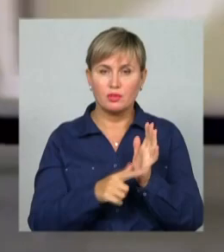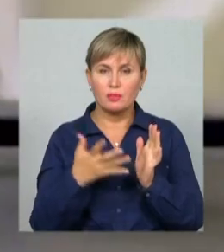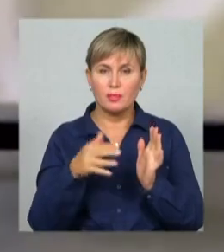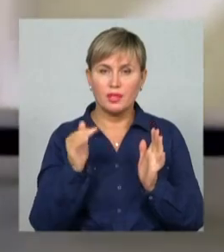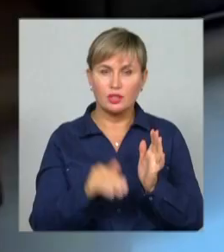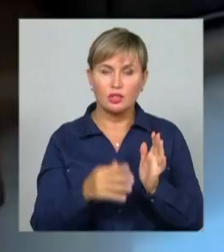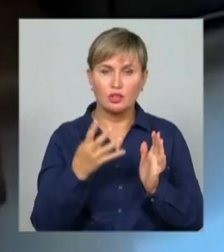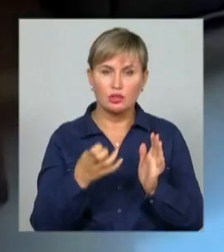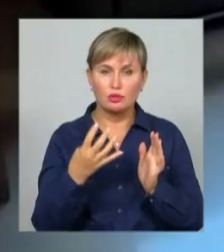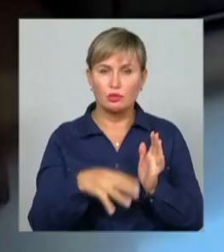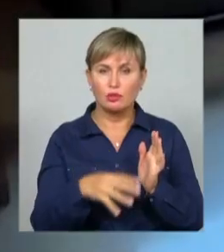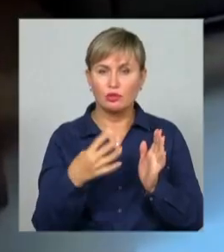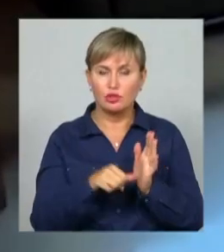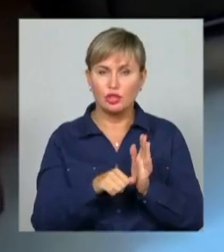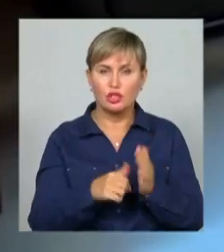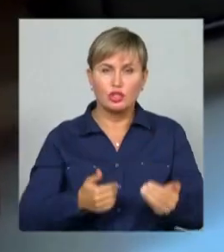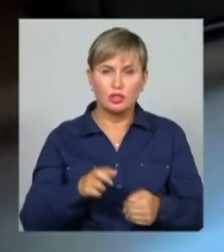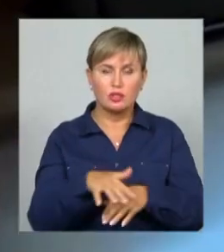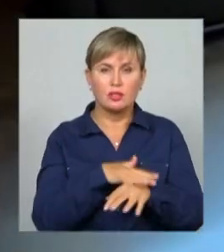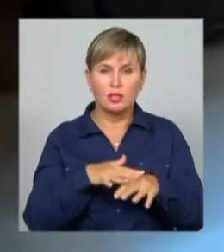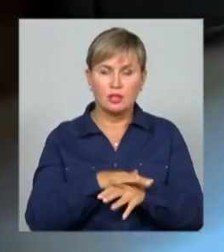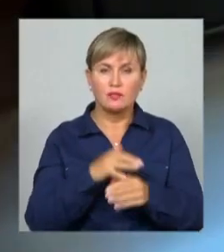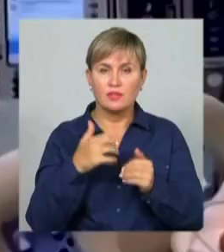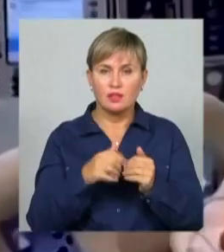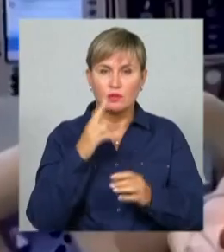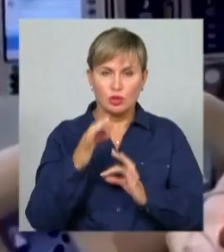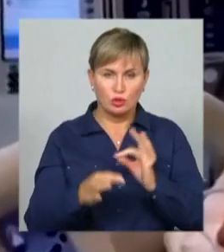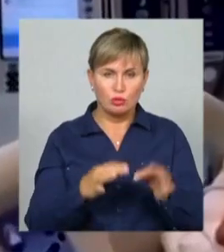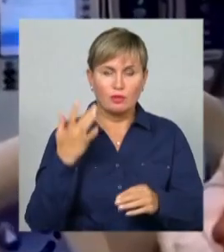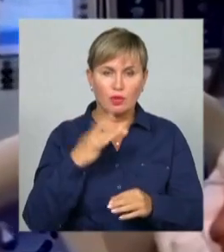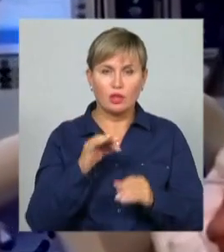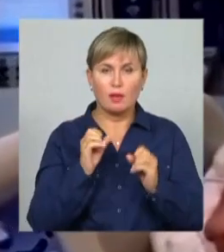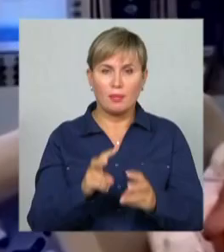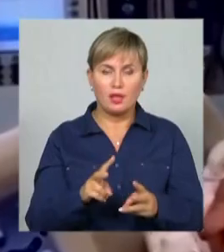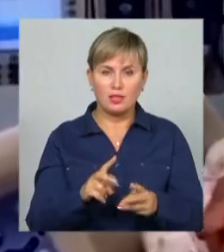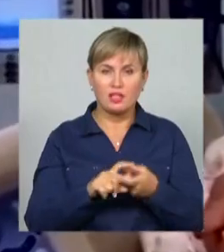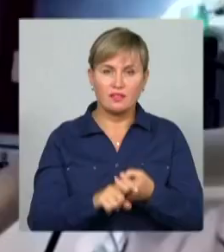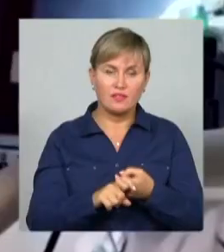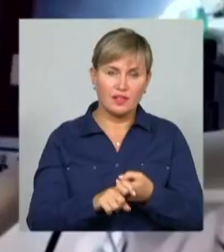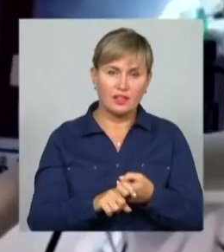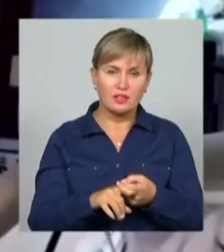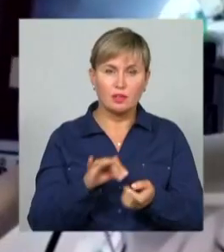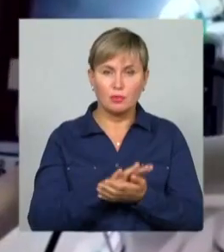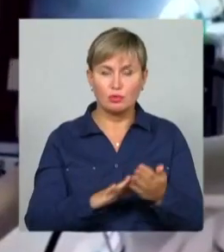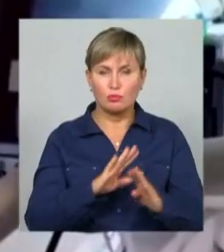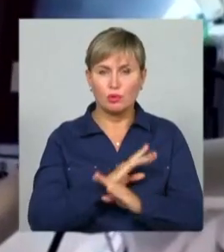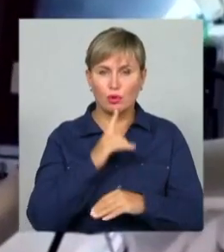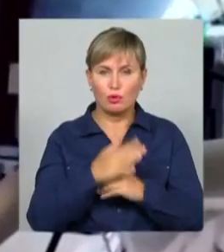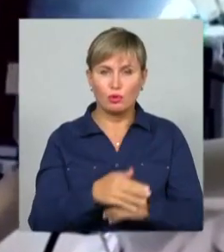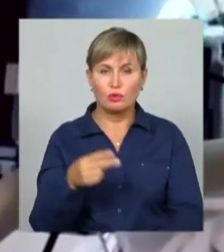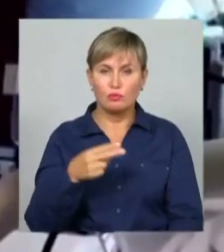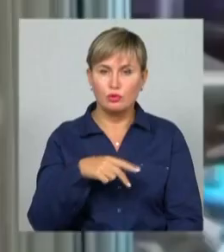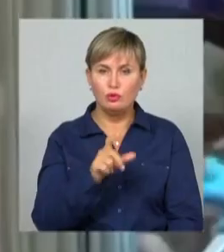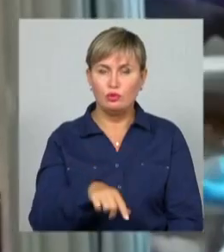675 446 жителей страны. В среднем за сутки в Штатах от опасной инфекции и ее последствий умирает около